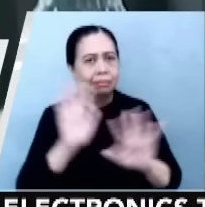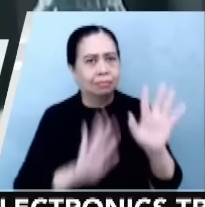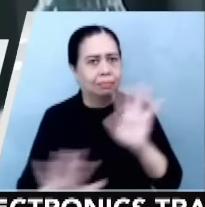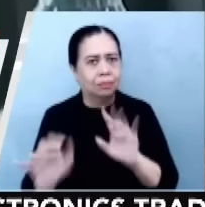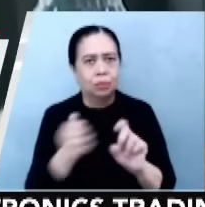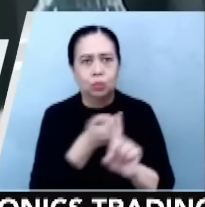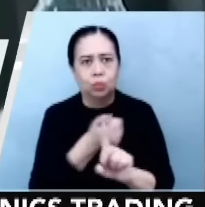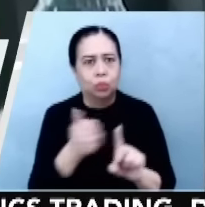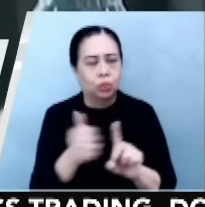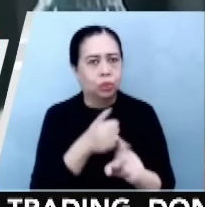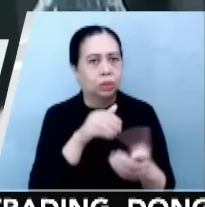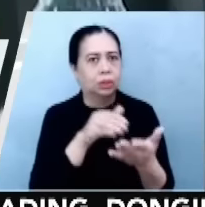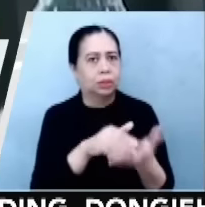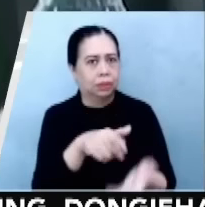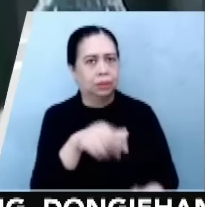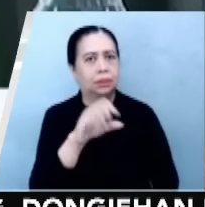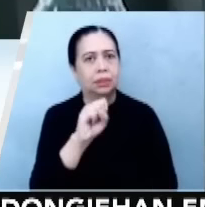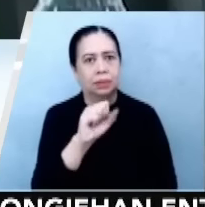Sandro Mulak.